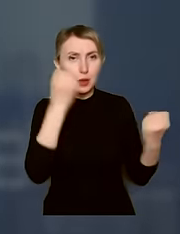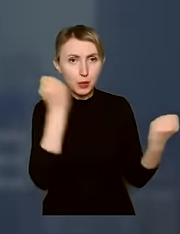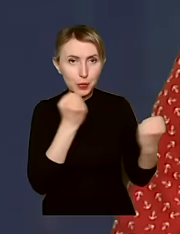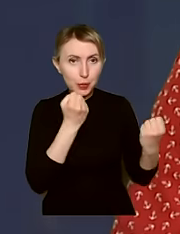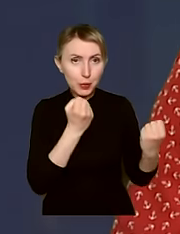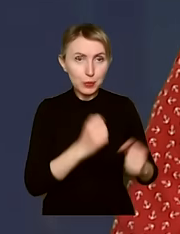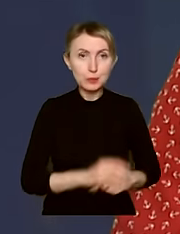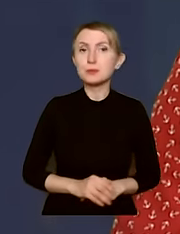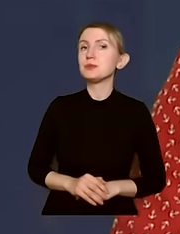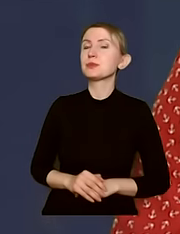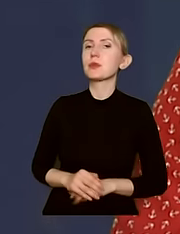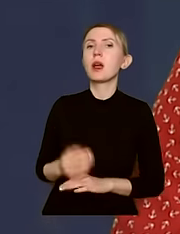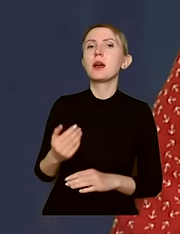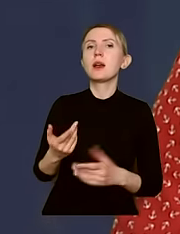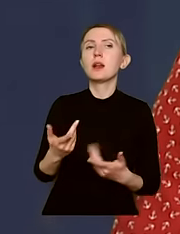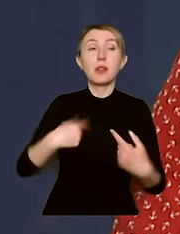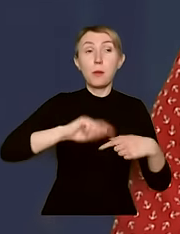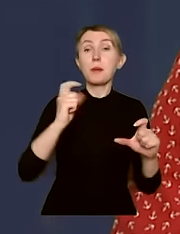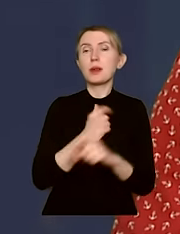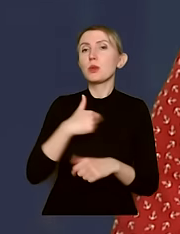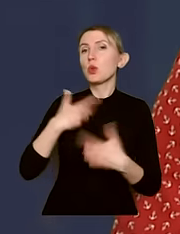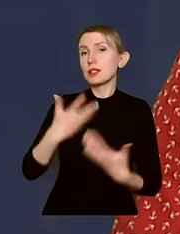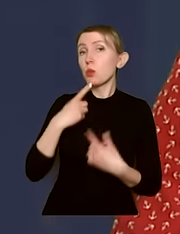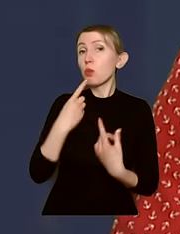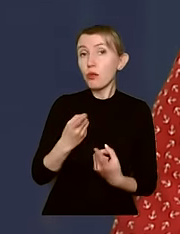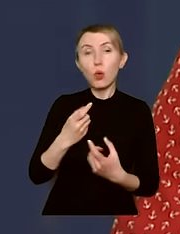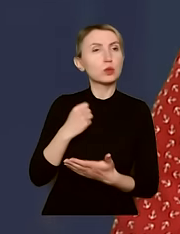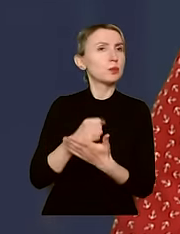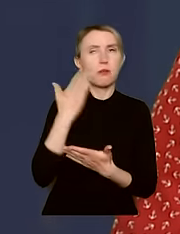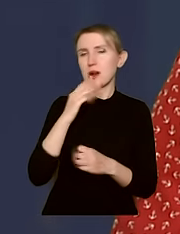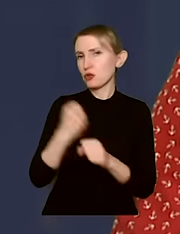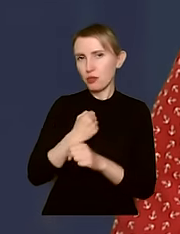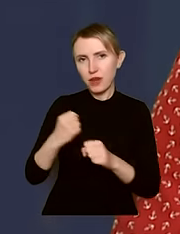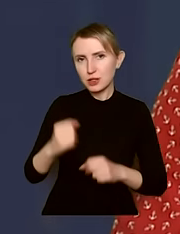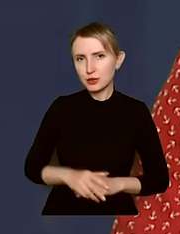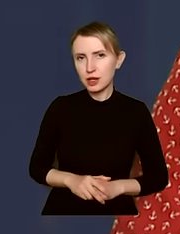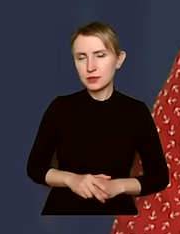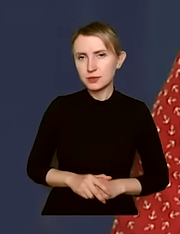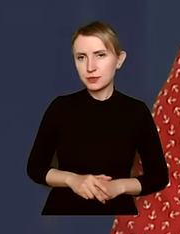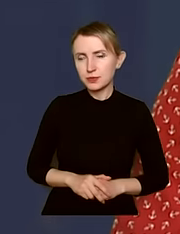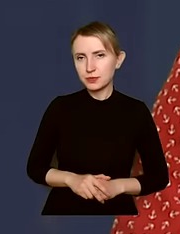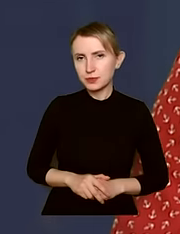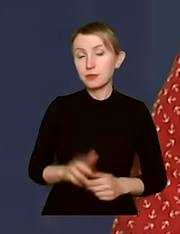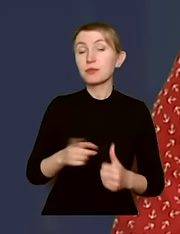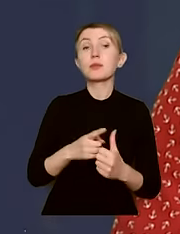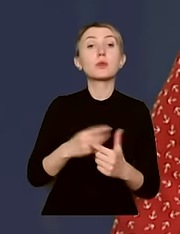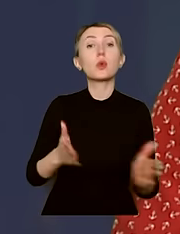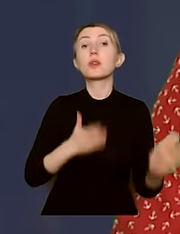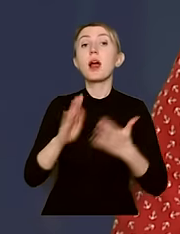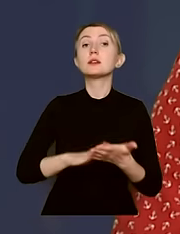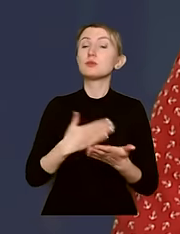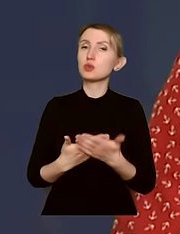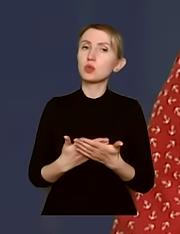jakby jako państwo. Chciałem się od tego odbić do spraw absolutnie bardzo poważnych. Dlatego, że po pierwsze jest to kolejny przykład